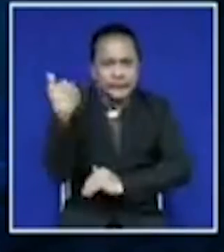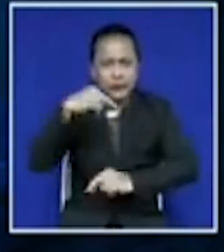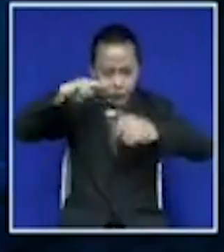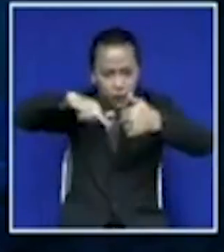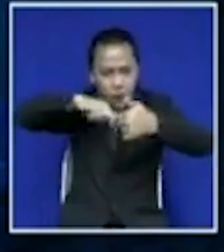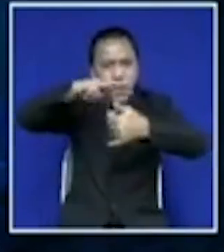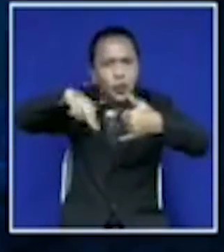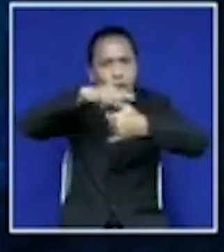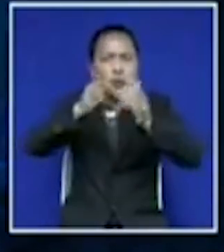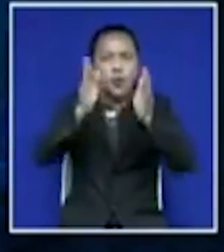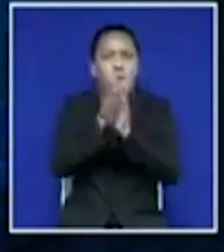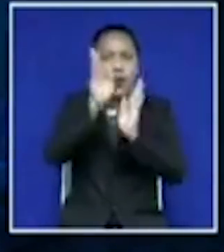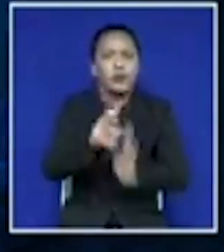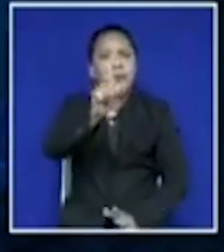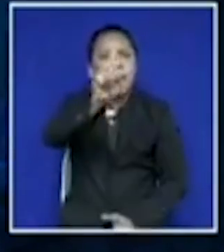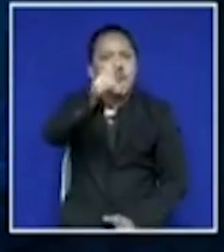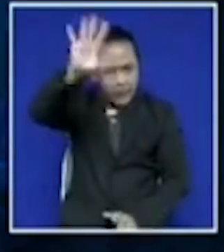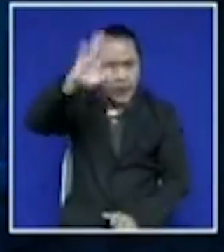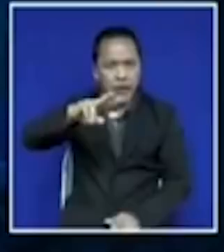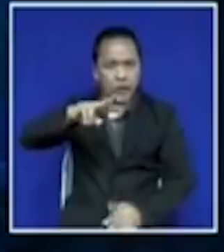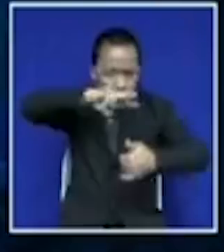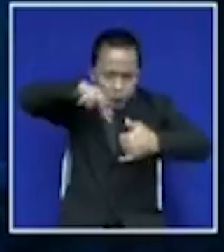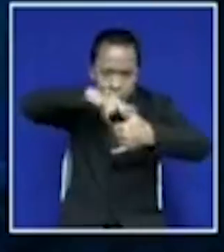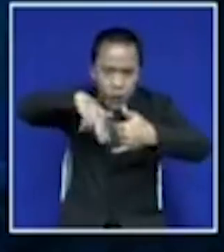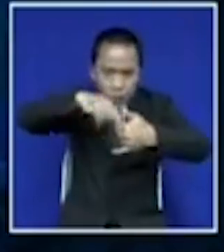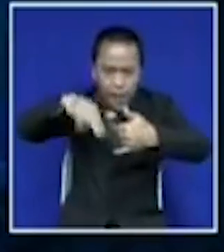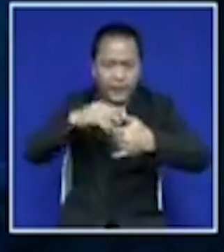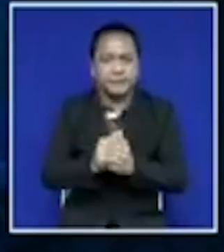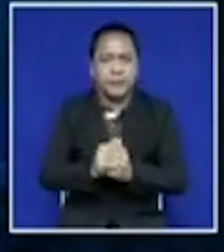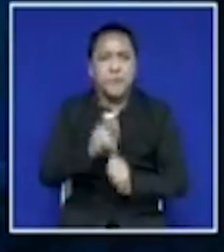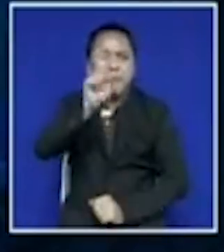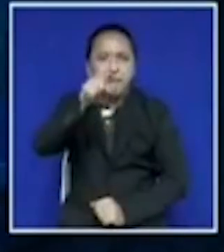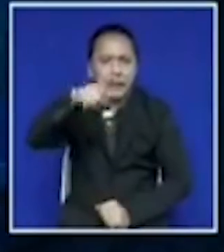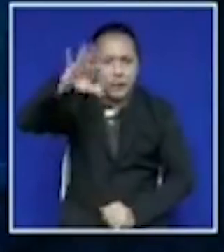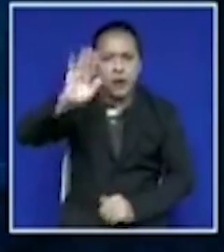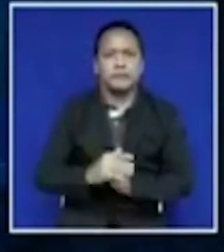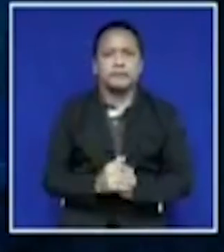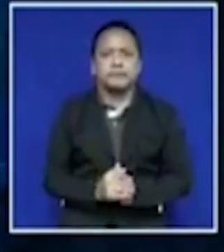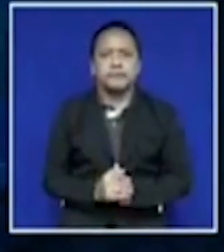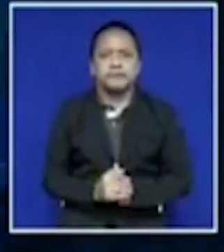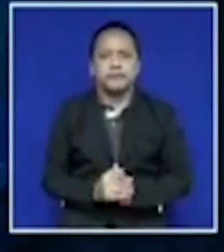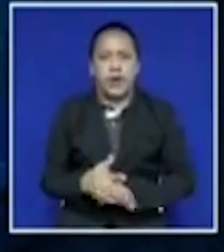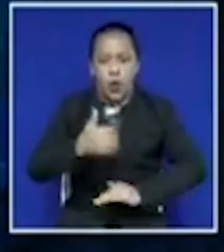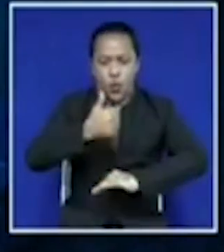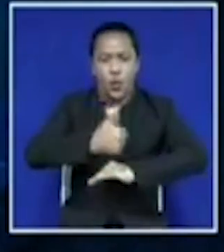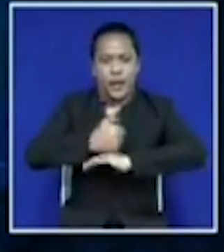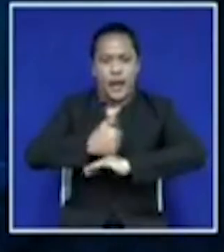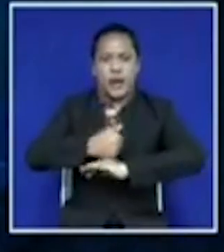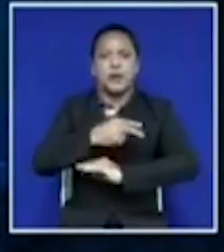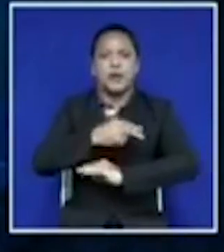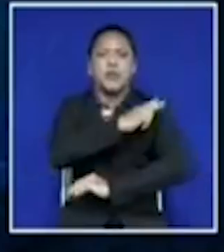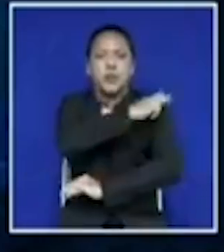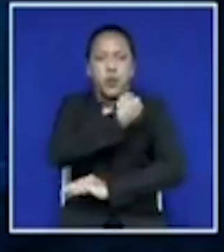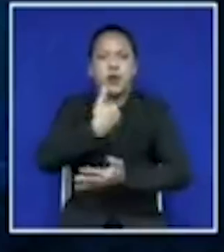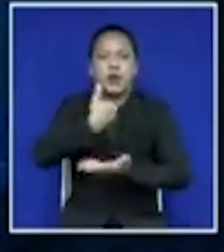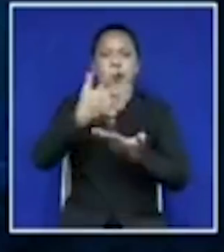วจไปแล้วเป็นพันนะครับพันกว่าเดี๋ยวชุดข้อมูลต่างๆโดยรายละเอียดนี่ท่านอธิบดีคงได้แจ้งไว้